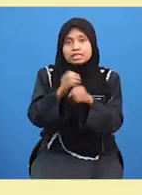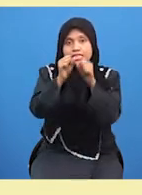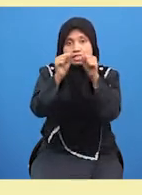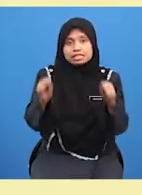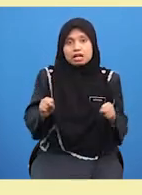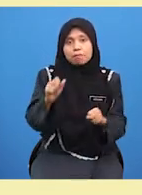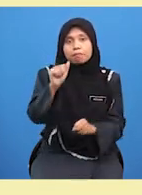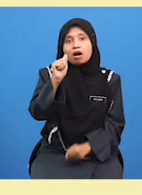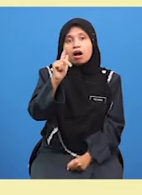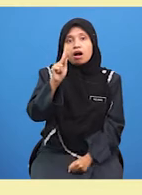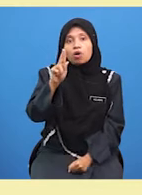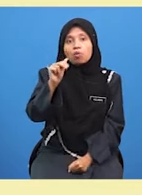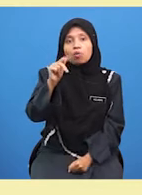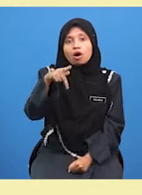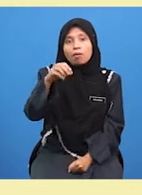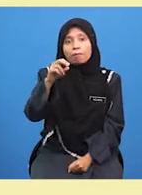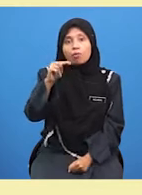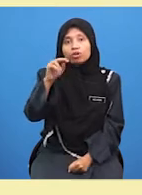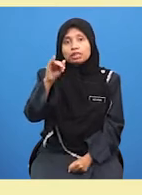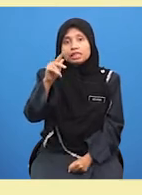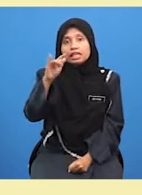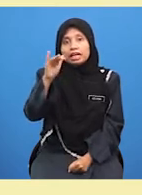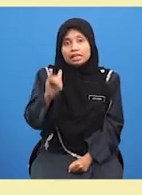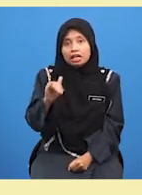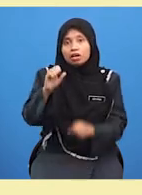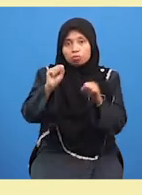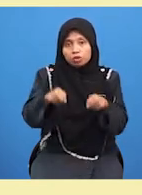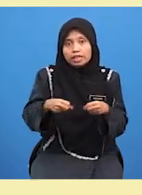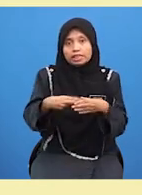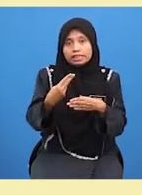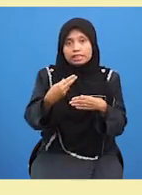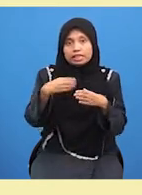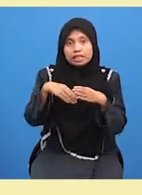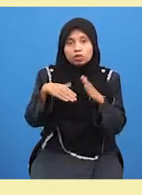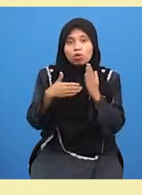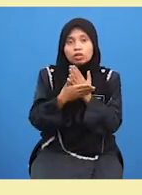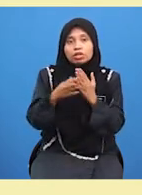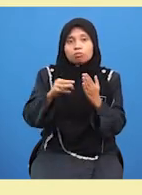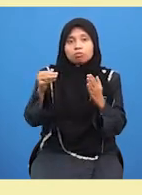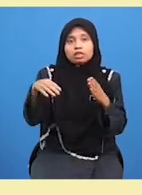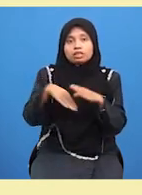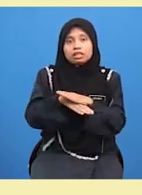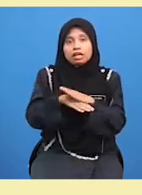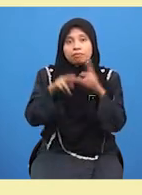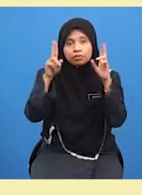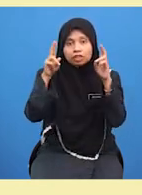akuafonik yang boleh dihasilkan oleh murid dalam topik pembangunan produk?